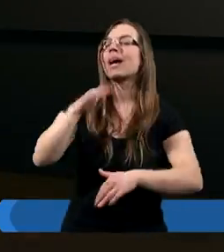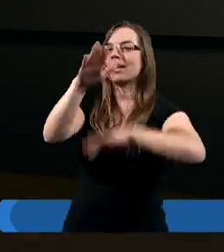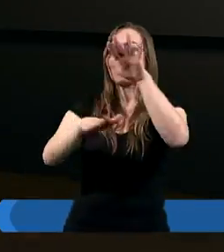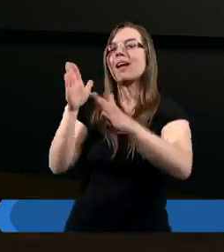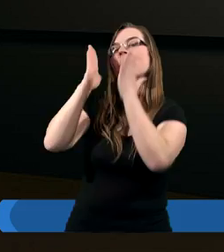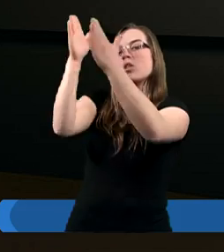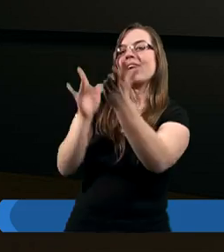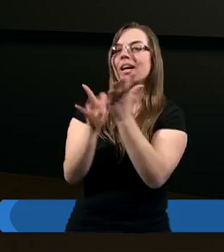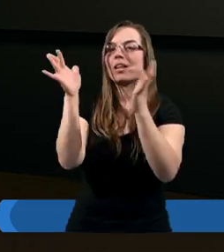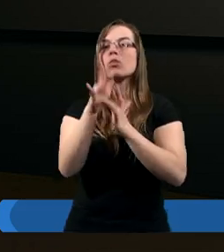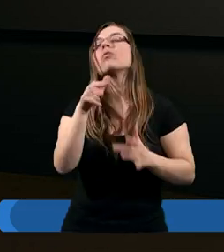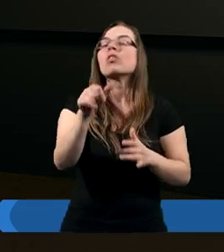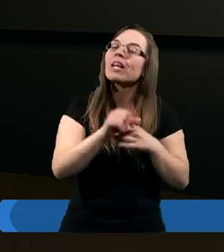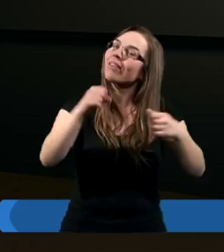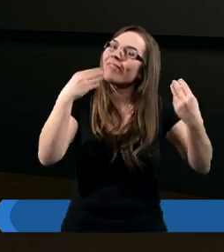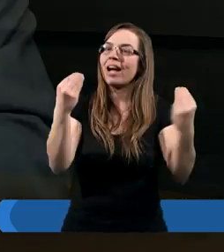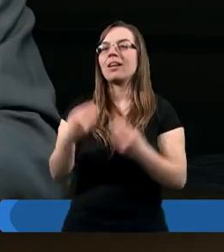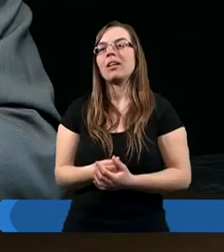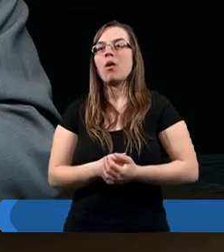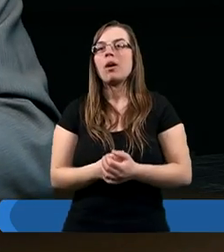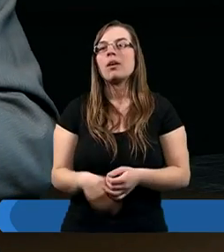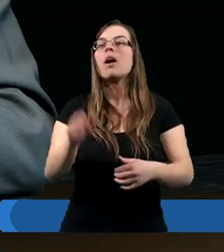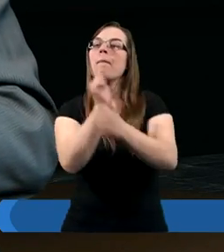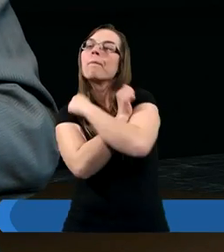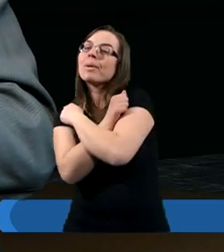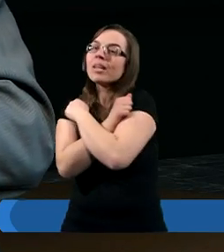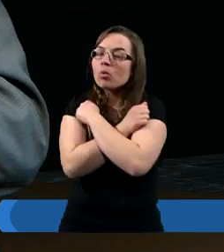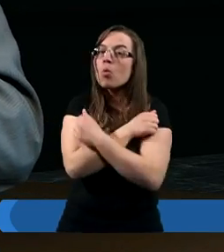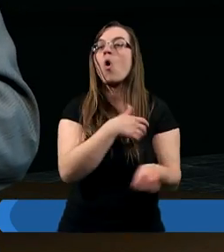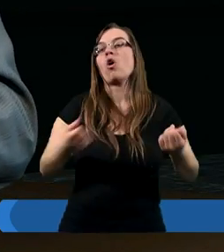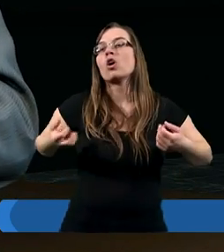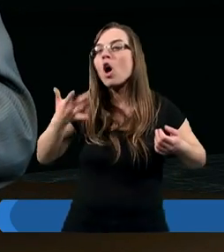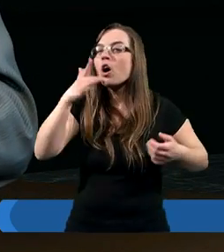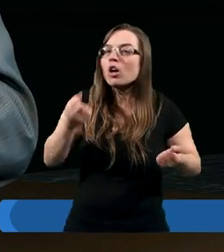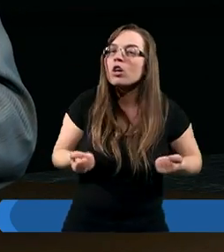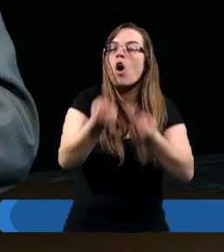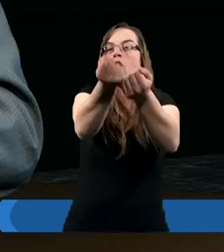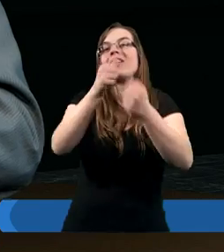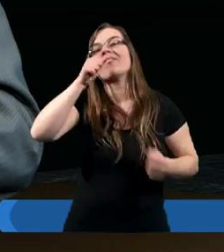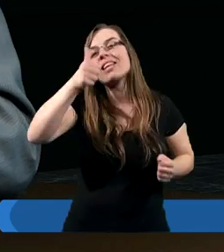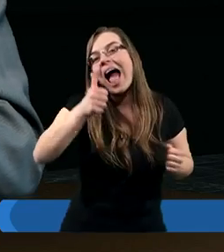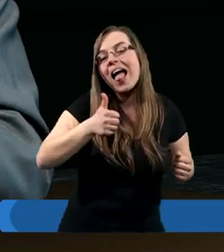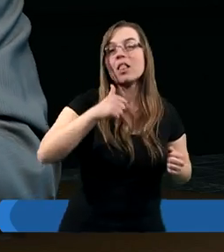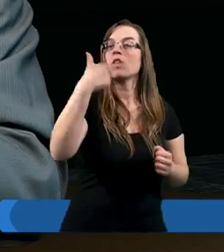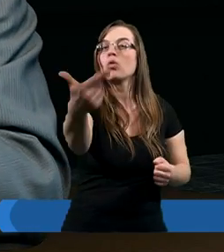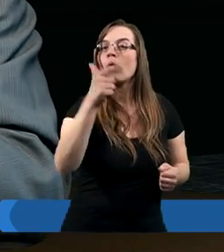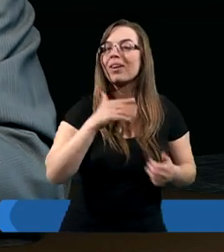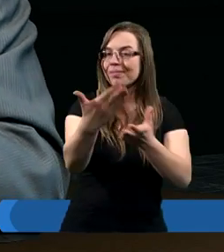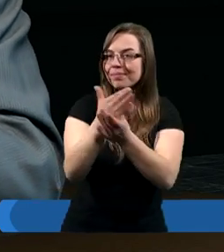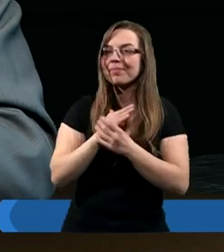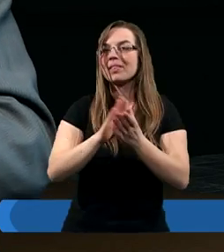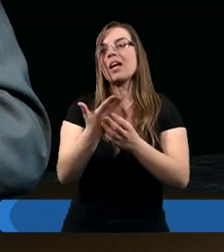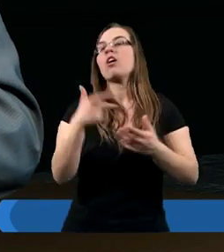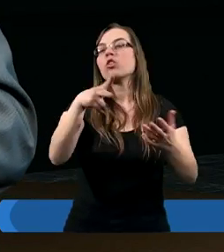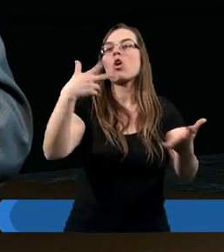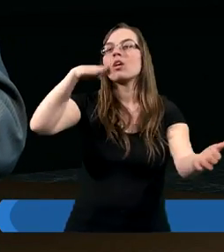naśladować Chrystusa. I jakie to są postawy? Miłość gorliwa jednych ku drugim. Mhm. I